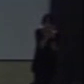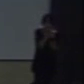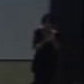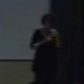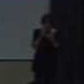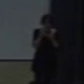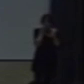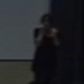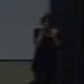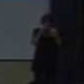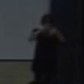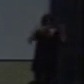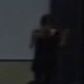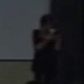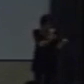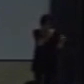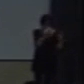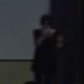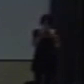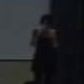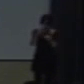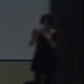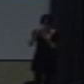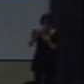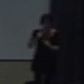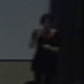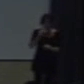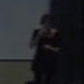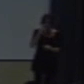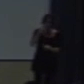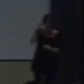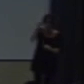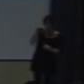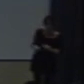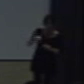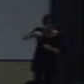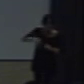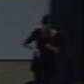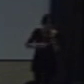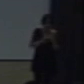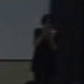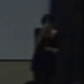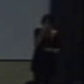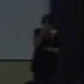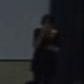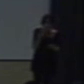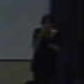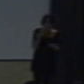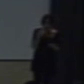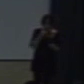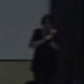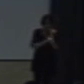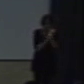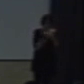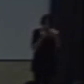que en un món amb tanta informació el rol del fotoperiodista havia canviat. Ara ja no som els ulls del món. La gent que consumeix les